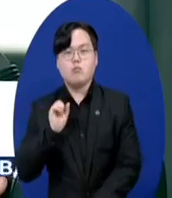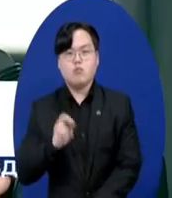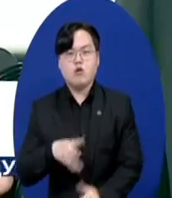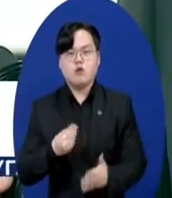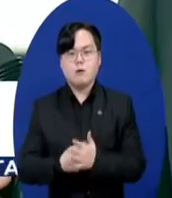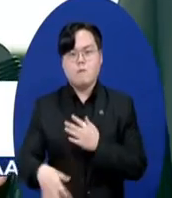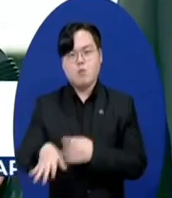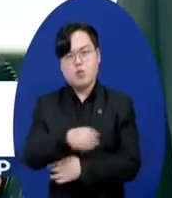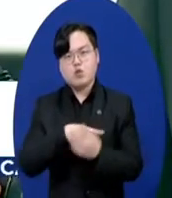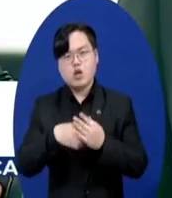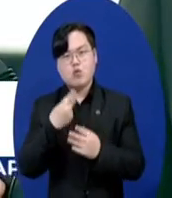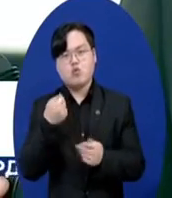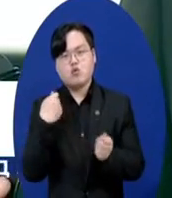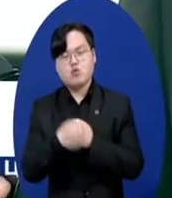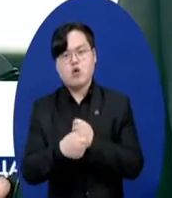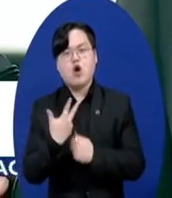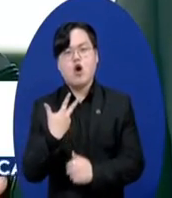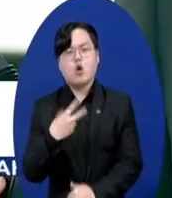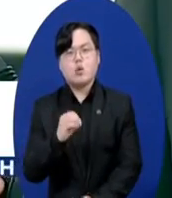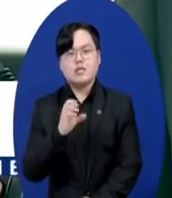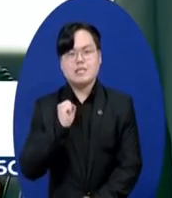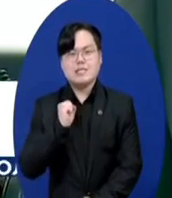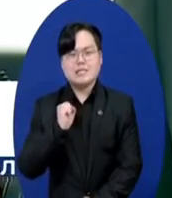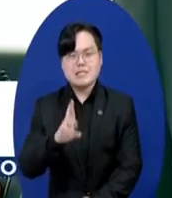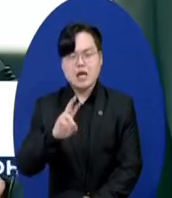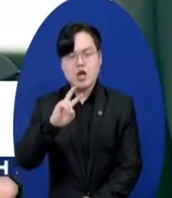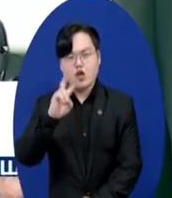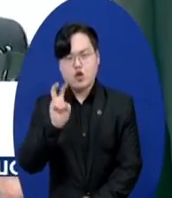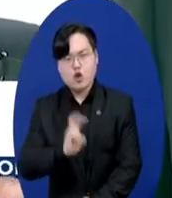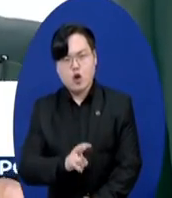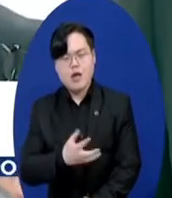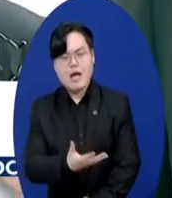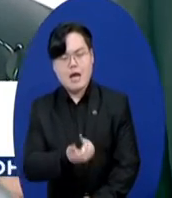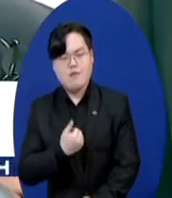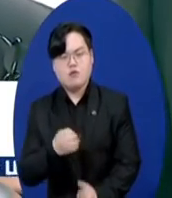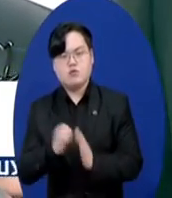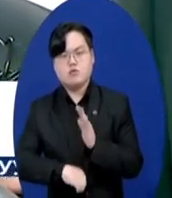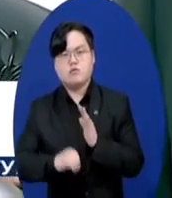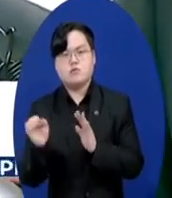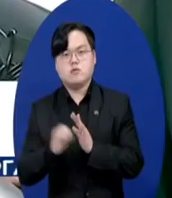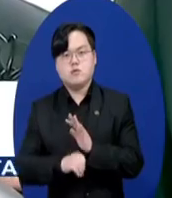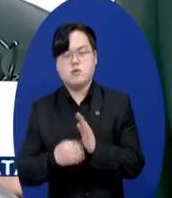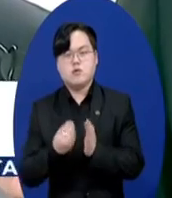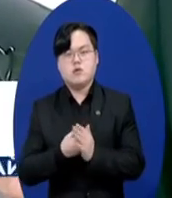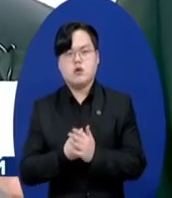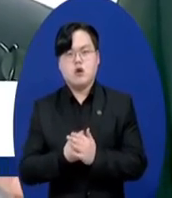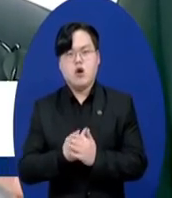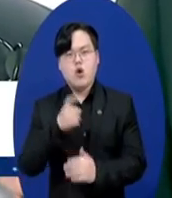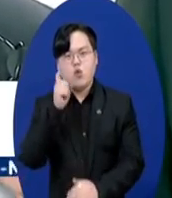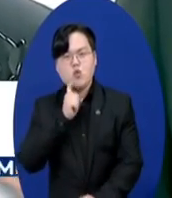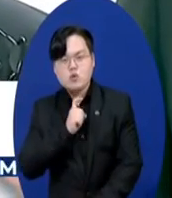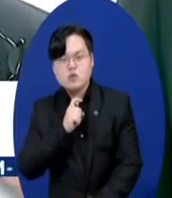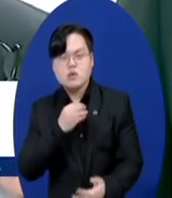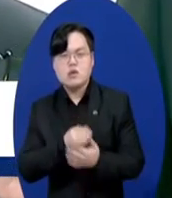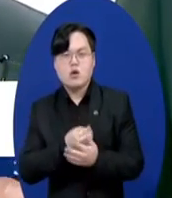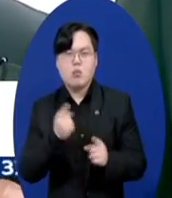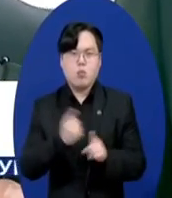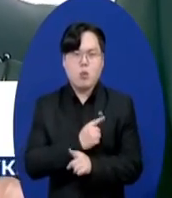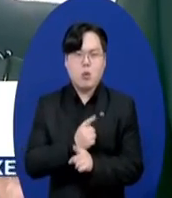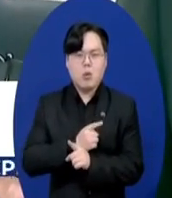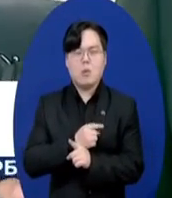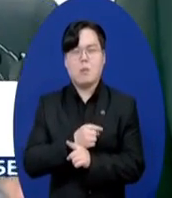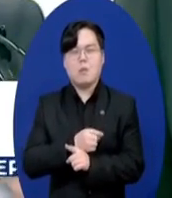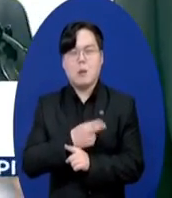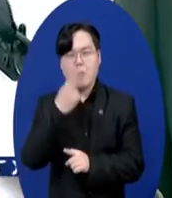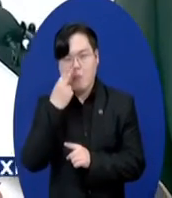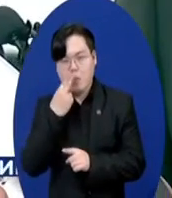тохиолдолд бид нөхөн төлбөр болох 30 гаруй сая долларыг авна гэдгийг зөвхөн нэг талын одоо ийм одоо хүсэл зөвлөлтийг тоолсон шаардлагатай